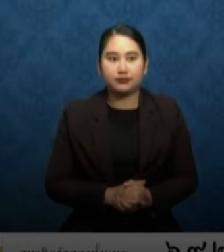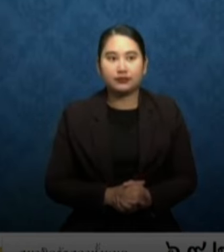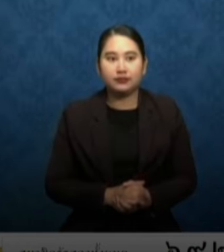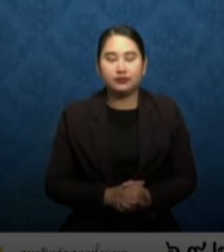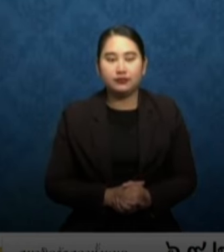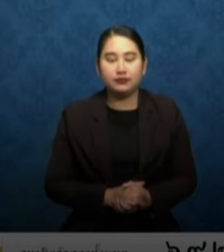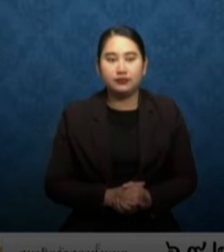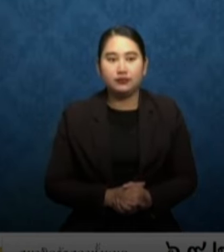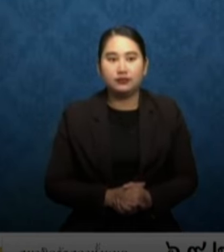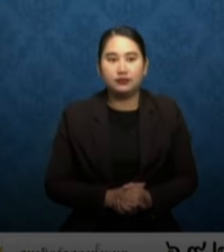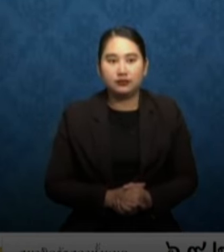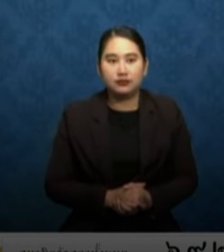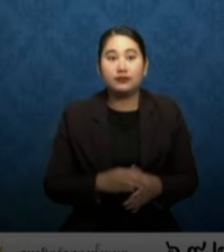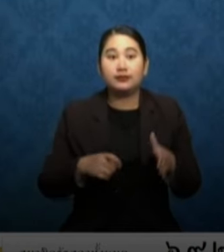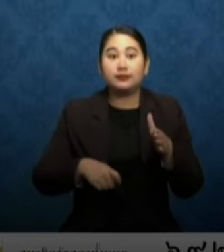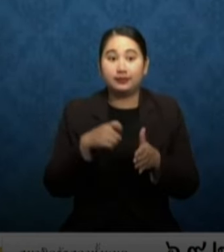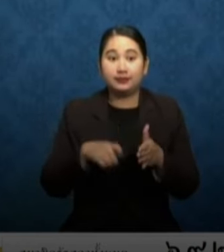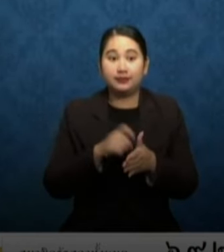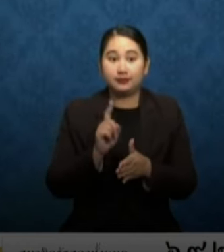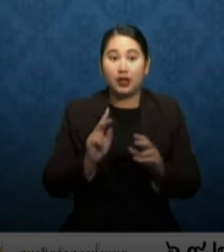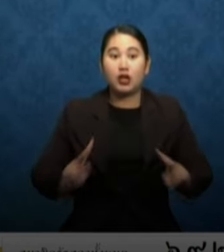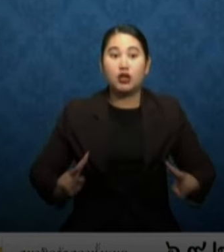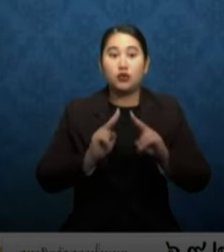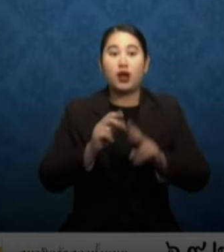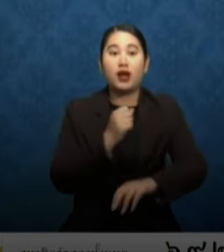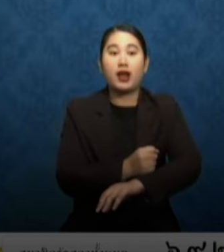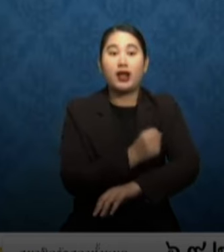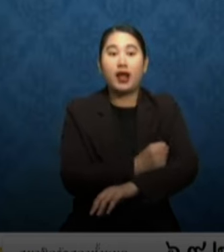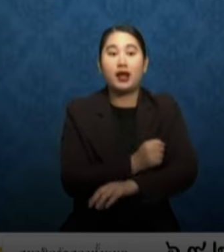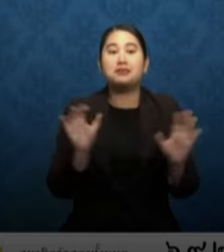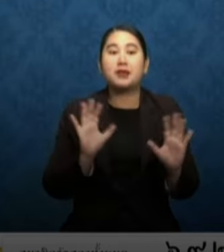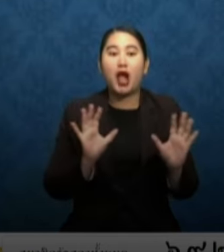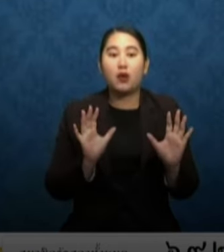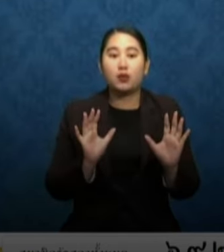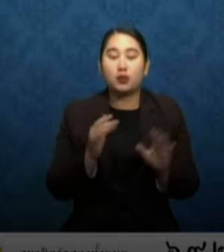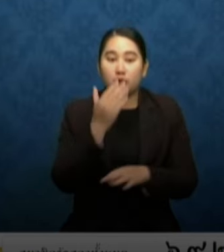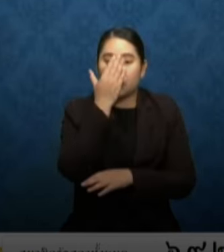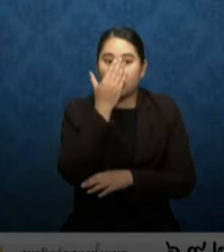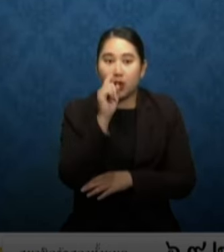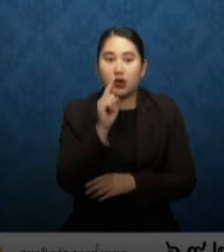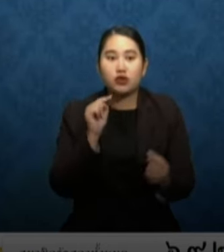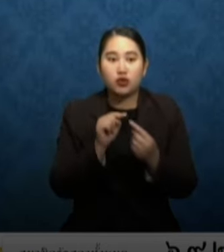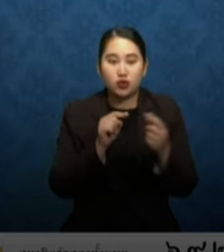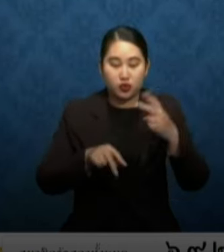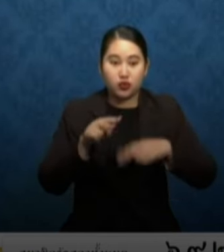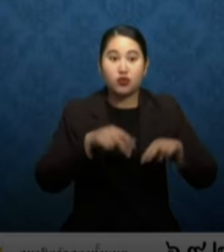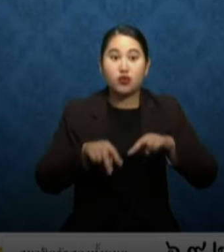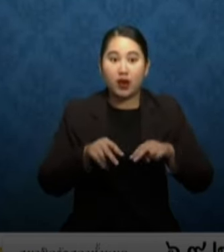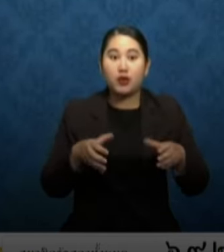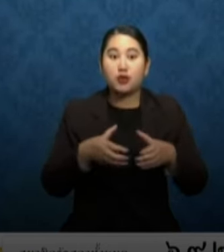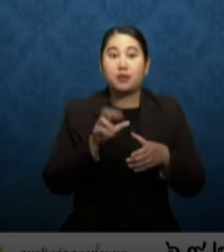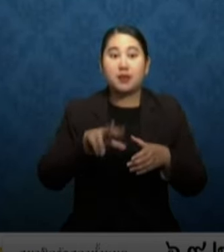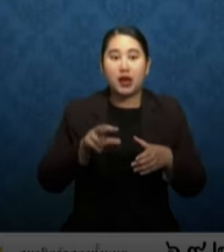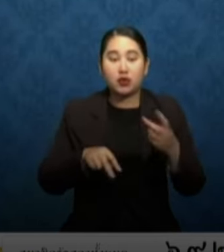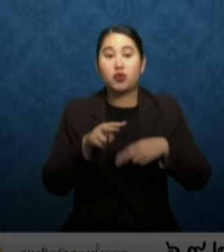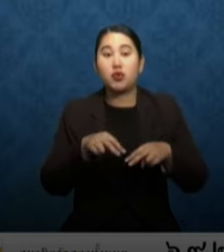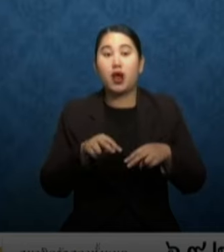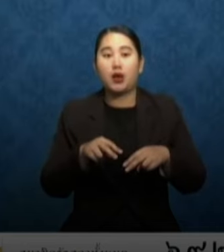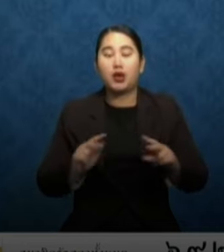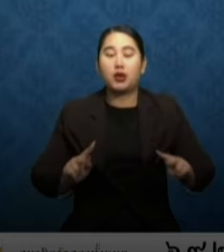ประธานและสาเหตุที่ท่านไม่เลือกกระทรวงแรงงานไว้ในการกำกับดูแลของพรรค